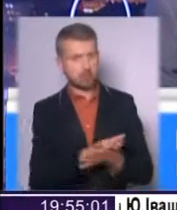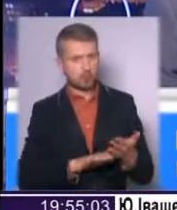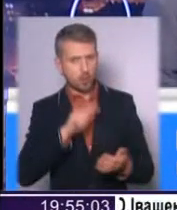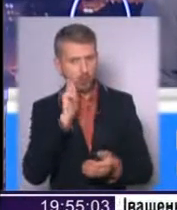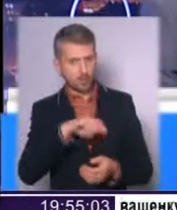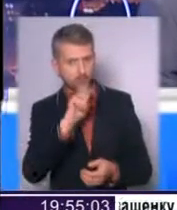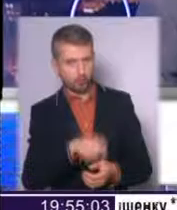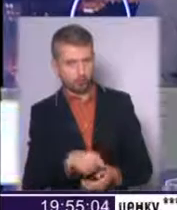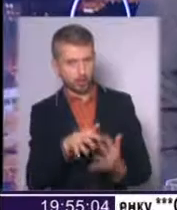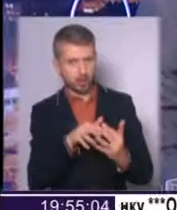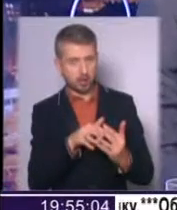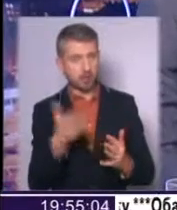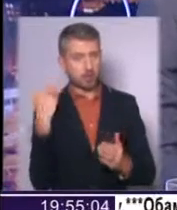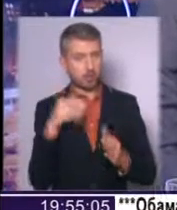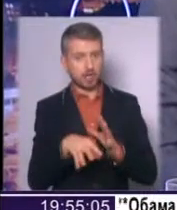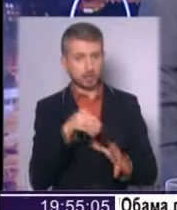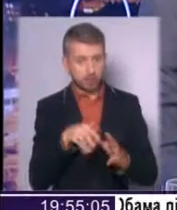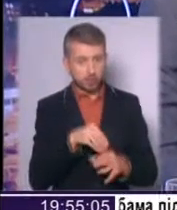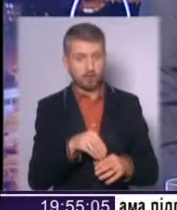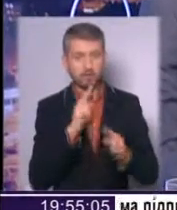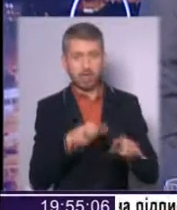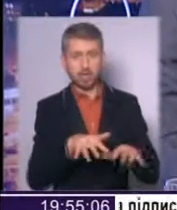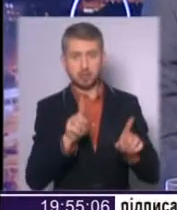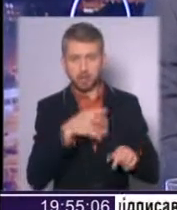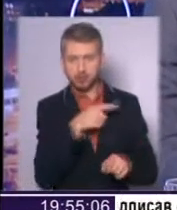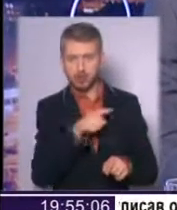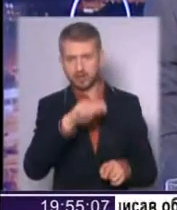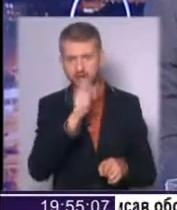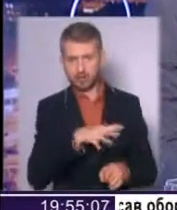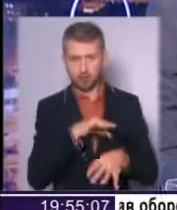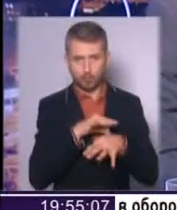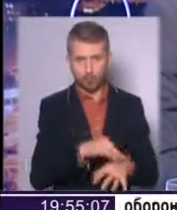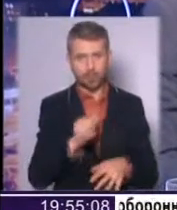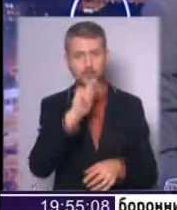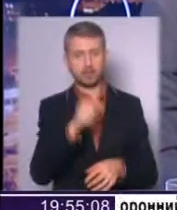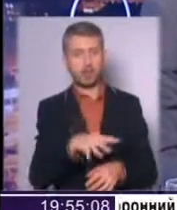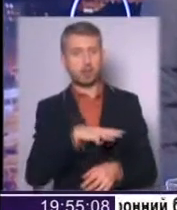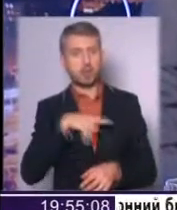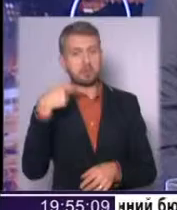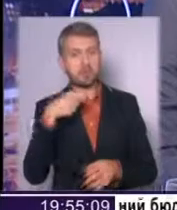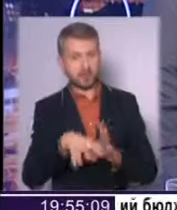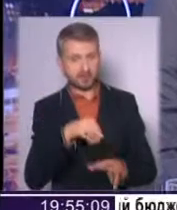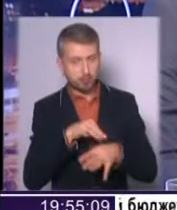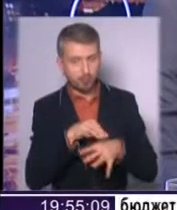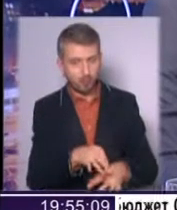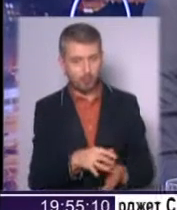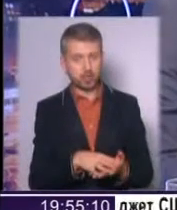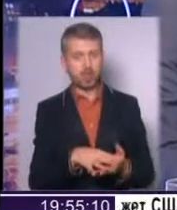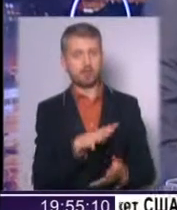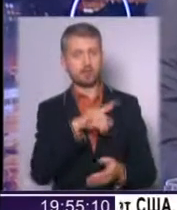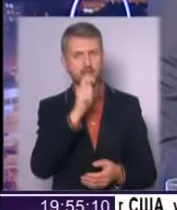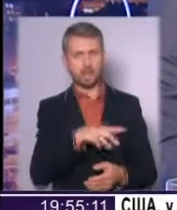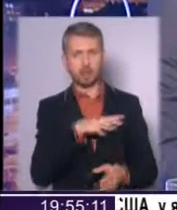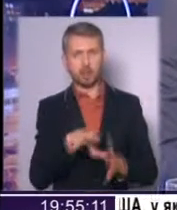можна в парламенті поміняти уряд, навіть в сьогоднішньому раді, але ви ж бачите заяви Яценюка, як він шантажує. Якщо мене